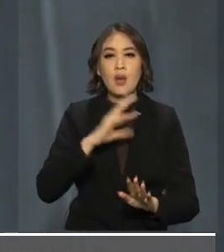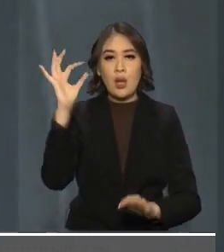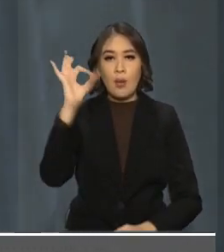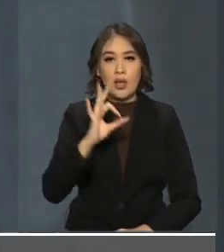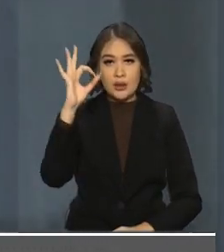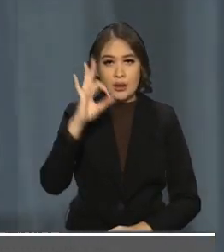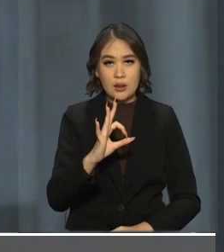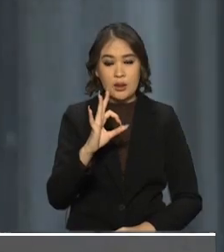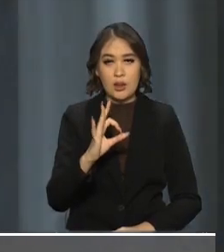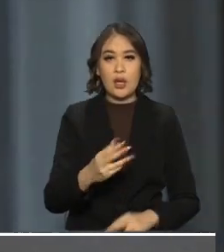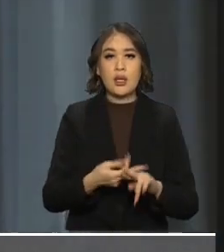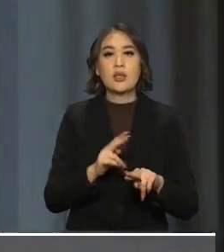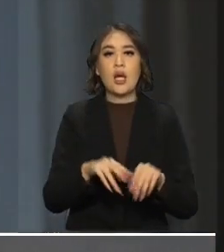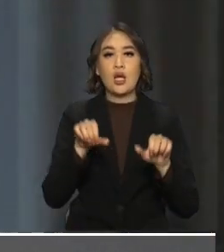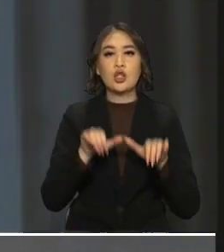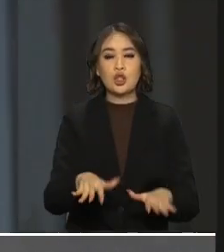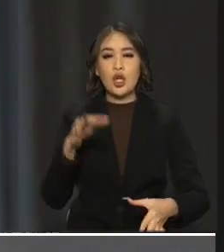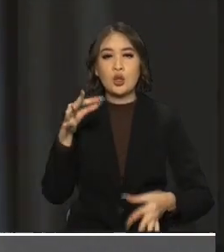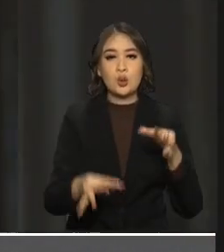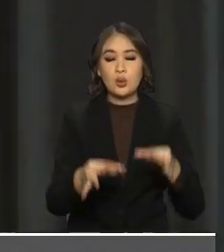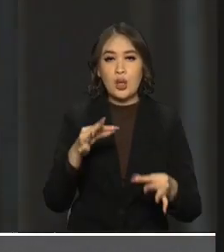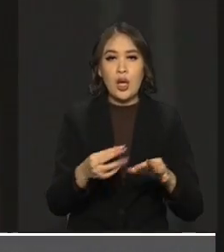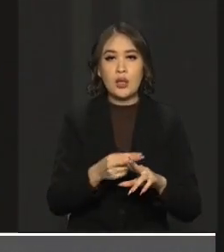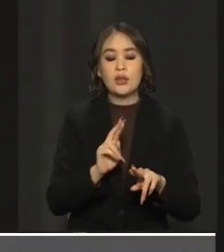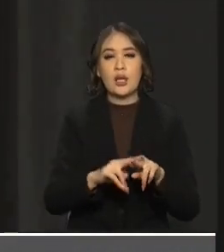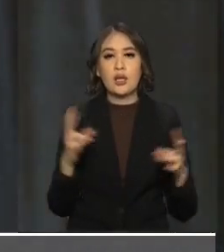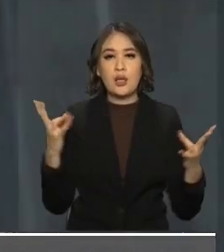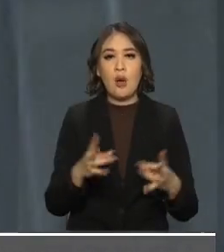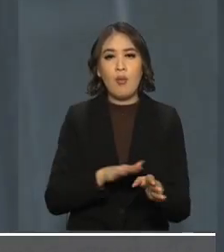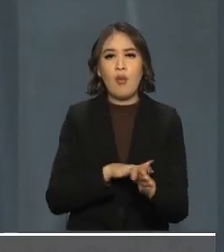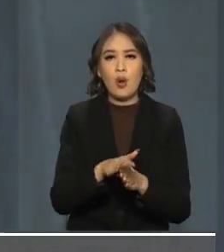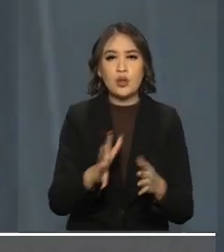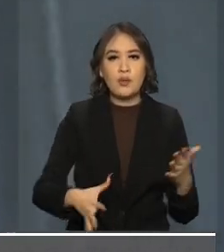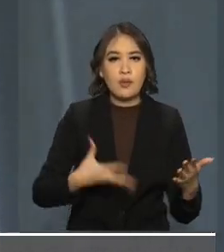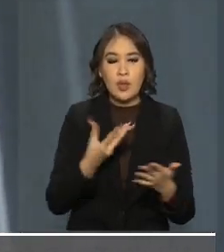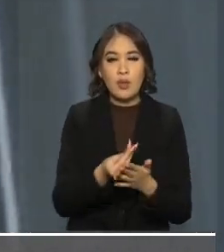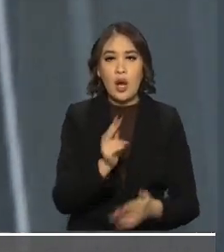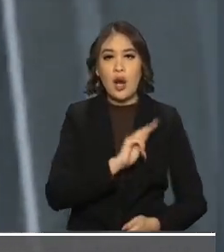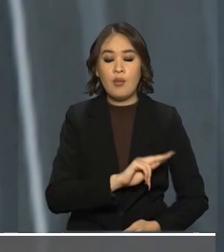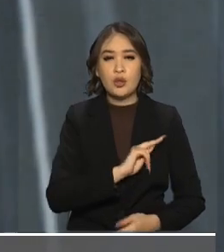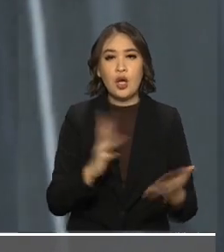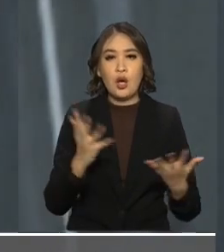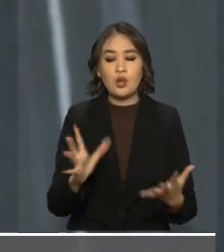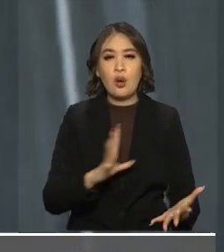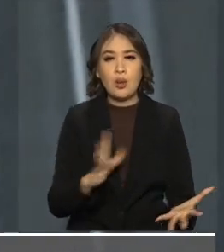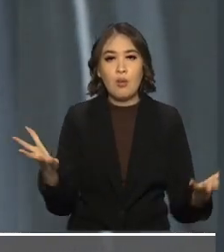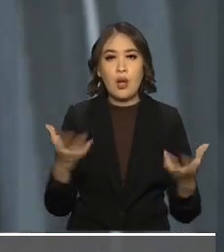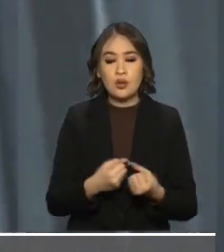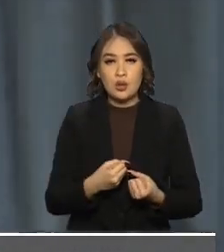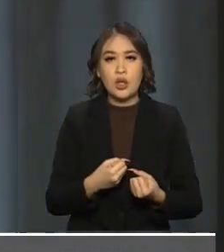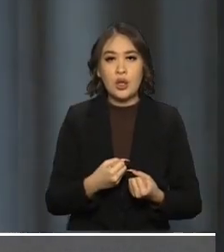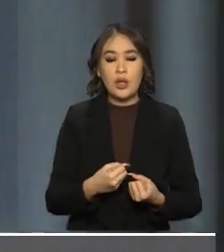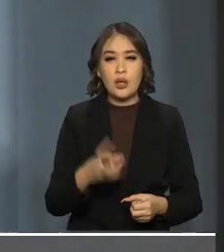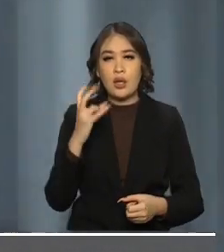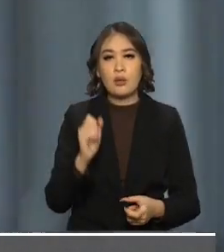таким образом при решении в судах удается избежать полных выплат работникам, которые получили